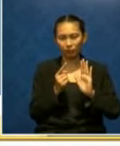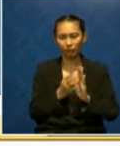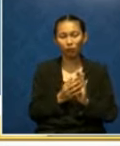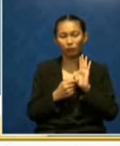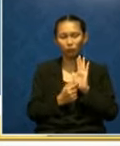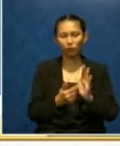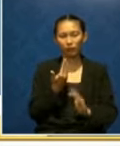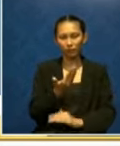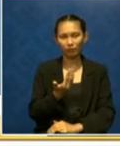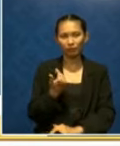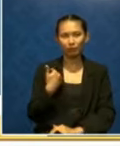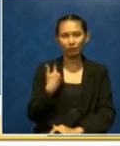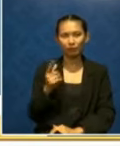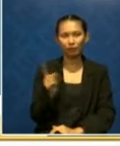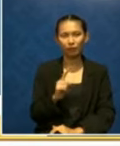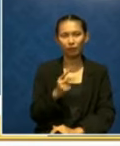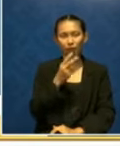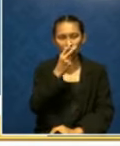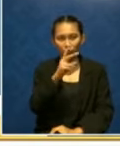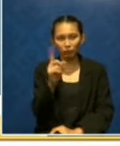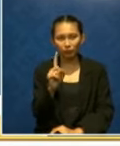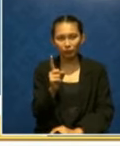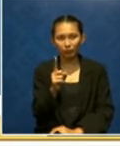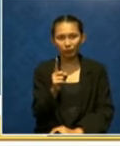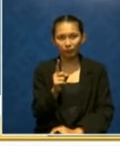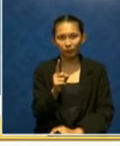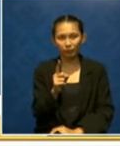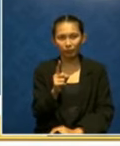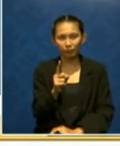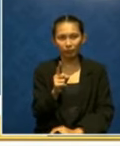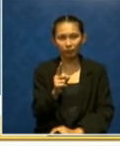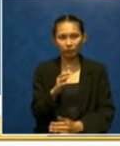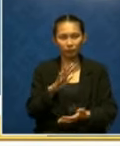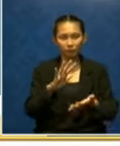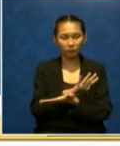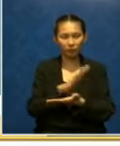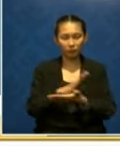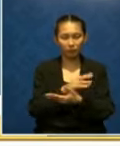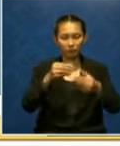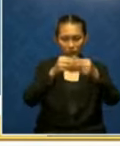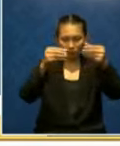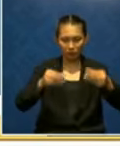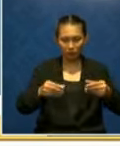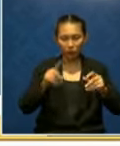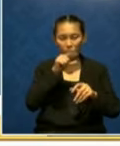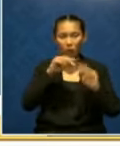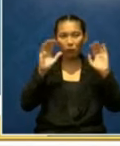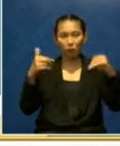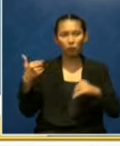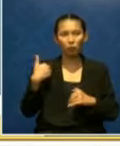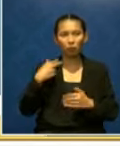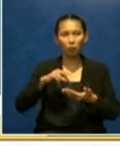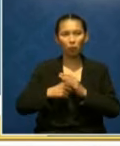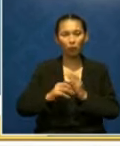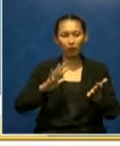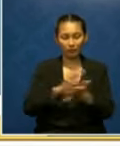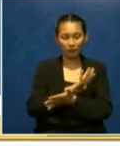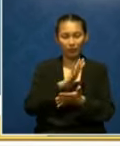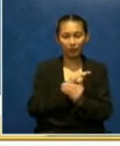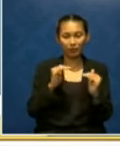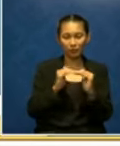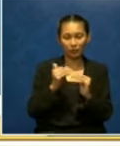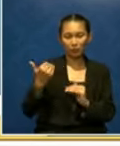อย่างที่เจอค่ะท่านจะเห็นได้ว่านี่คือโฉนดนะคะในอดีตเคยเป็นที่ดินที่มีเอกสารสิทธิ์